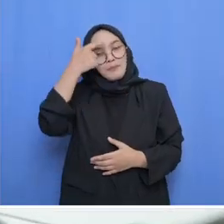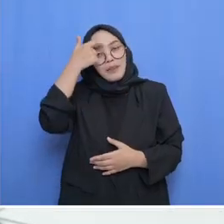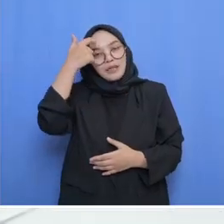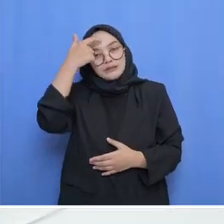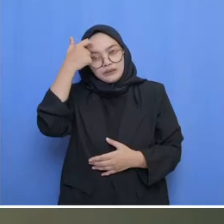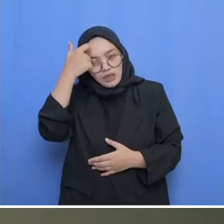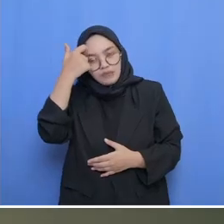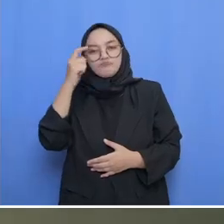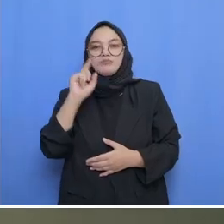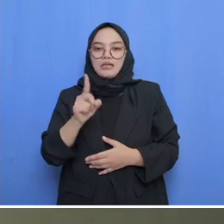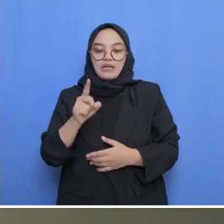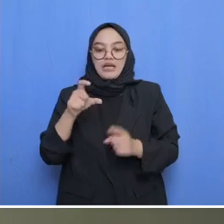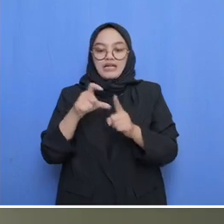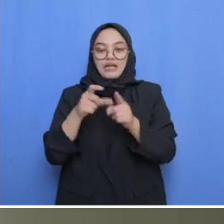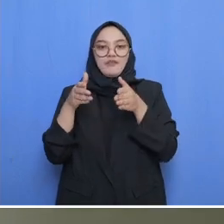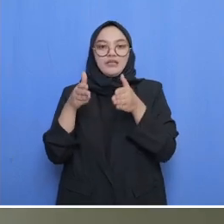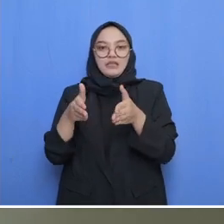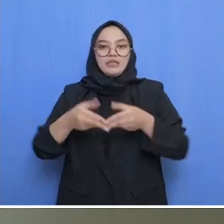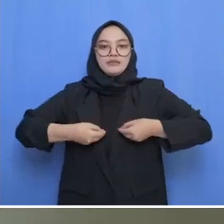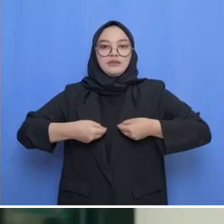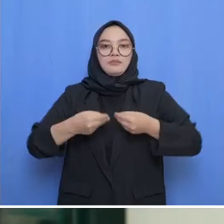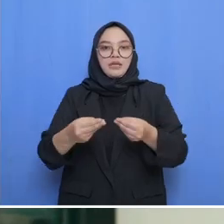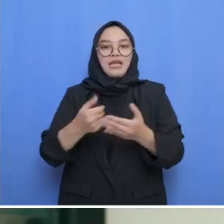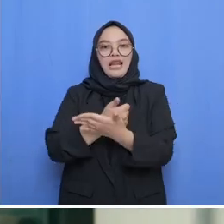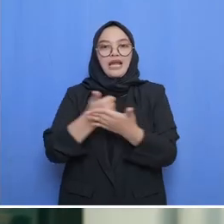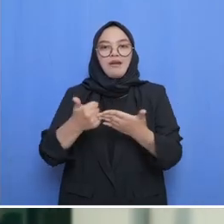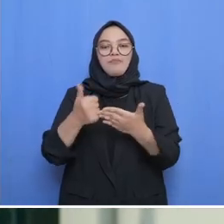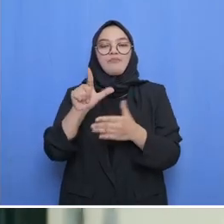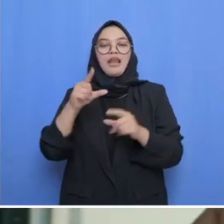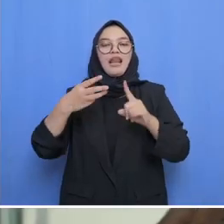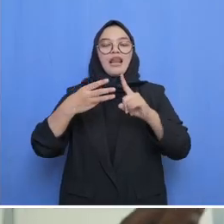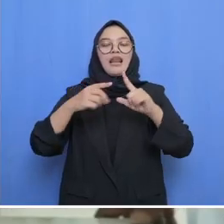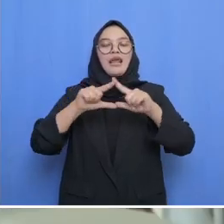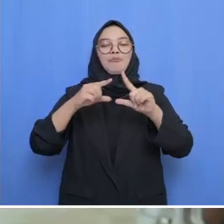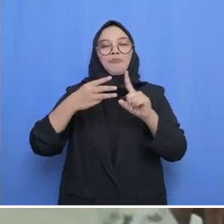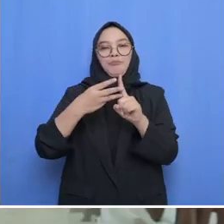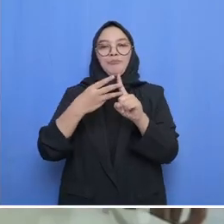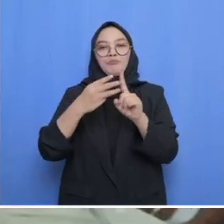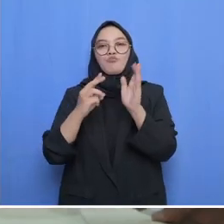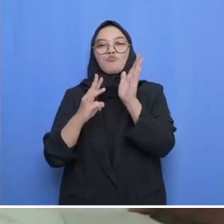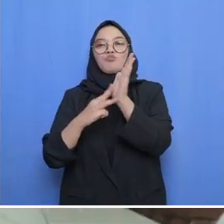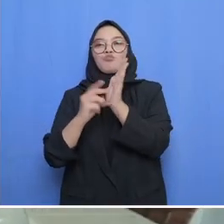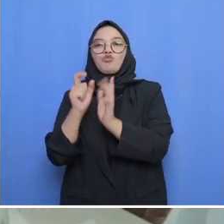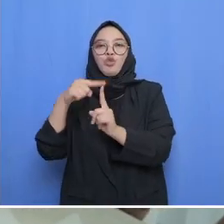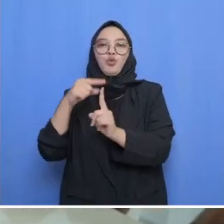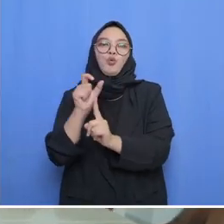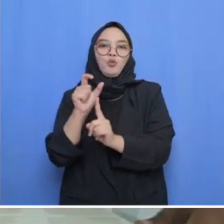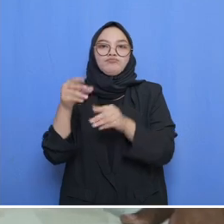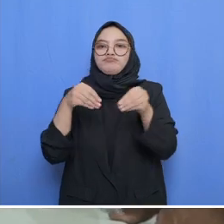Sebagai sarana pembelajaran, divisi dilengkapi dengan laboratorium pengujian mutu pakan.